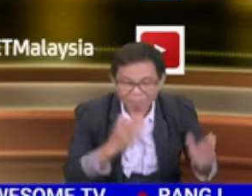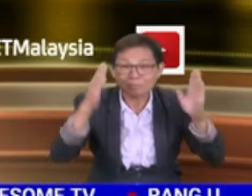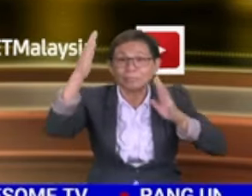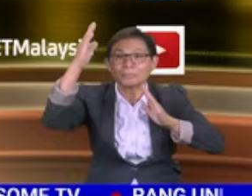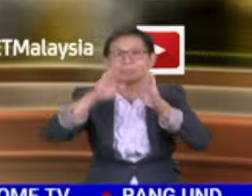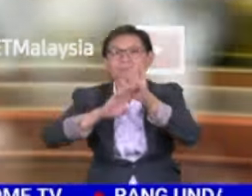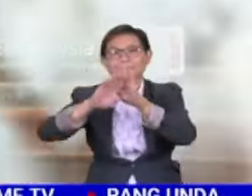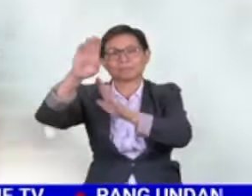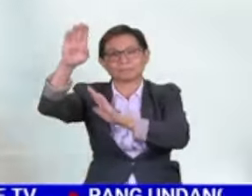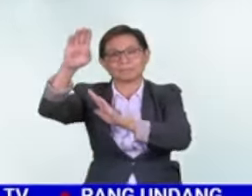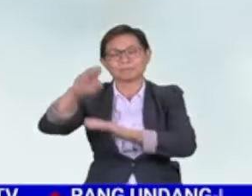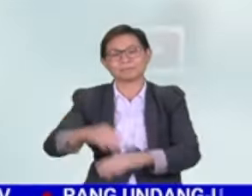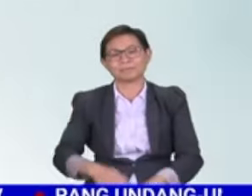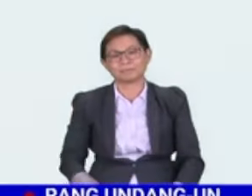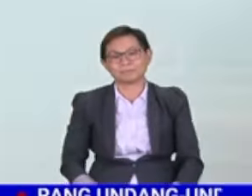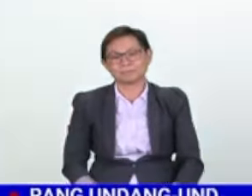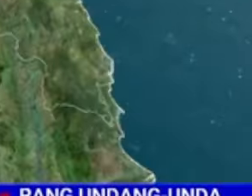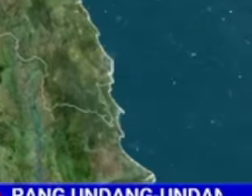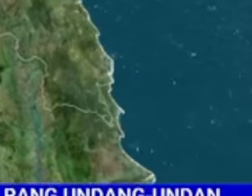Malaysia Madani.